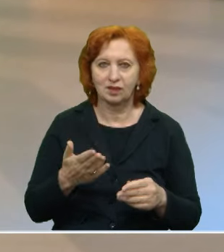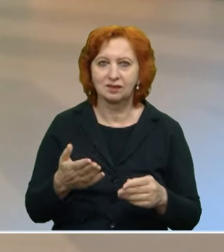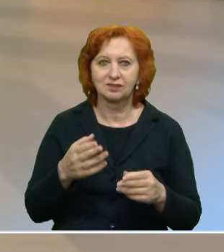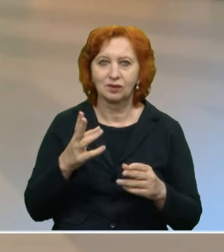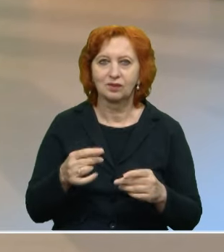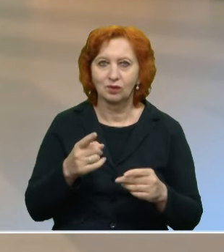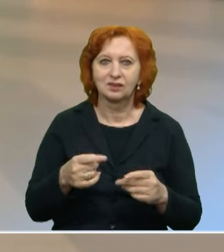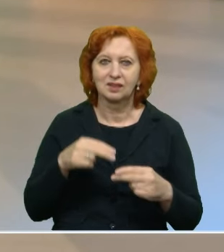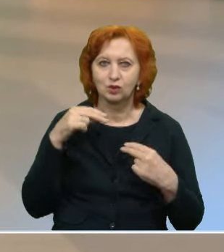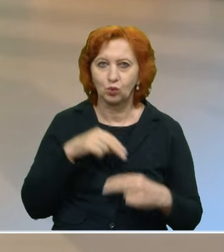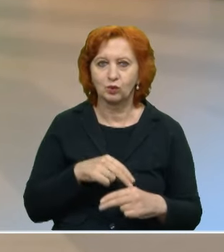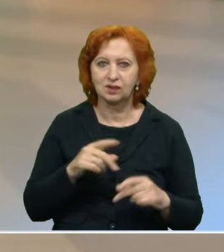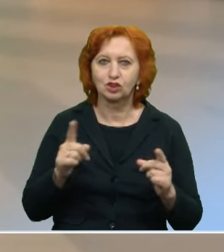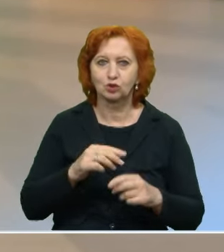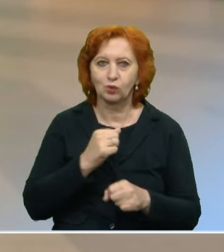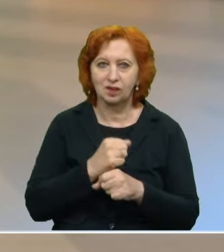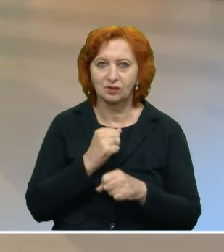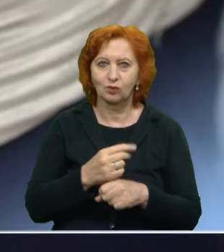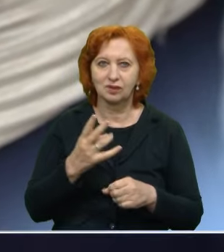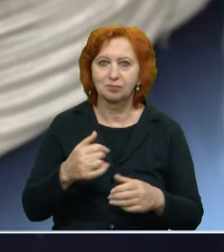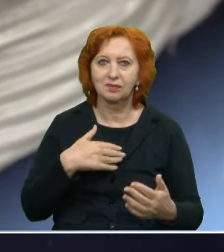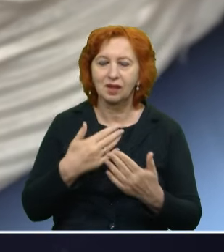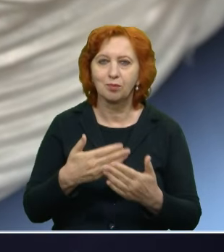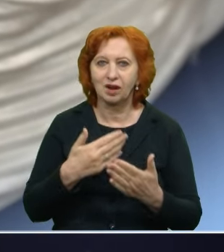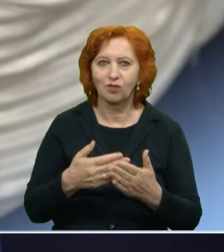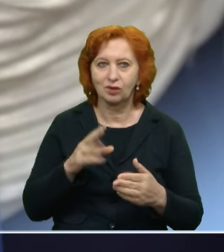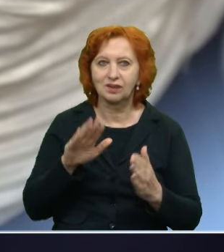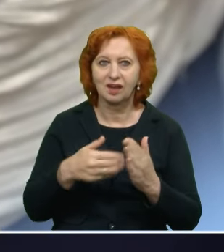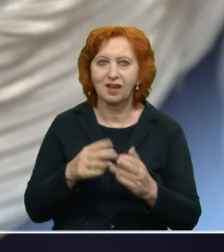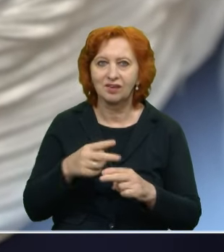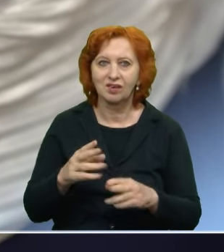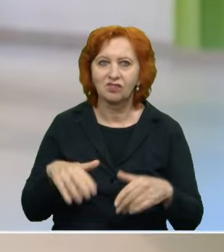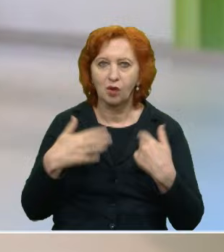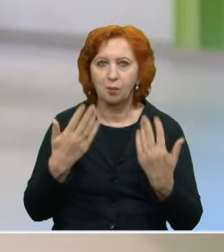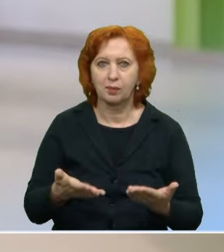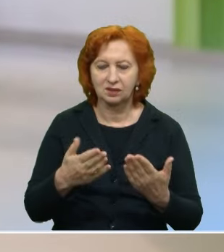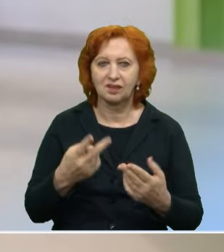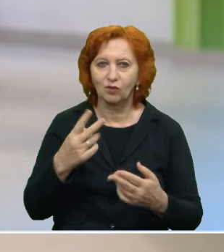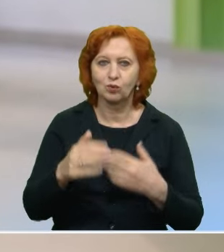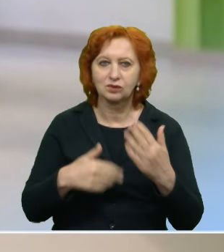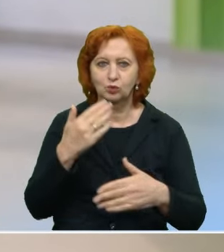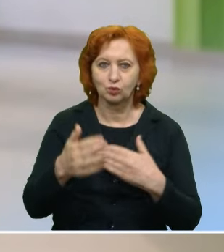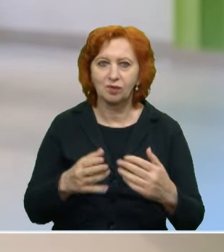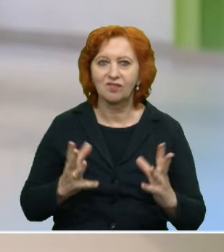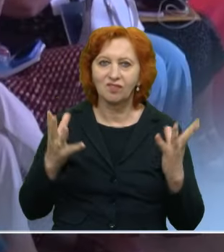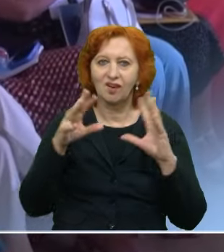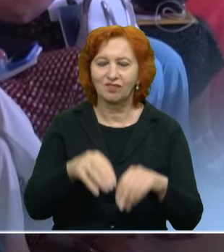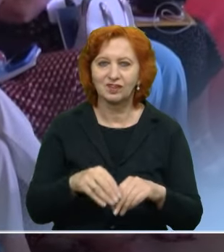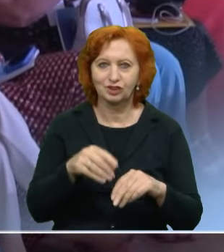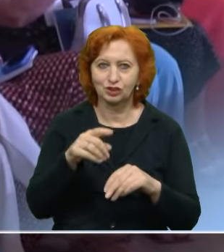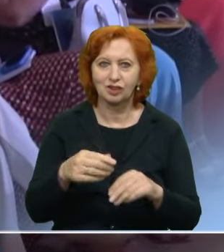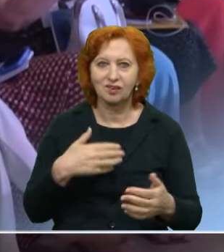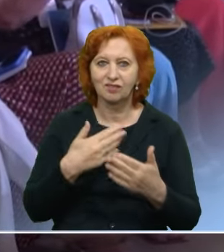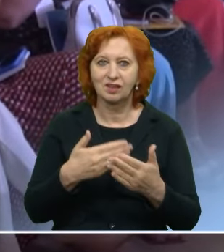работать и трудиться, и что-то делать добровольно. Для этого Юлия предлагает трехступенчатый подход. Сначала вовлечение детей в